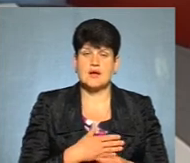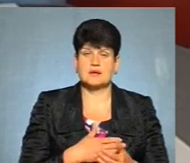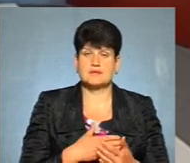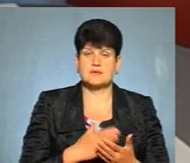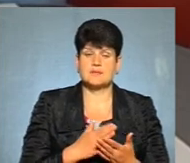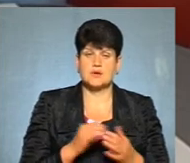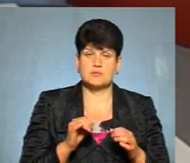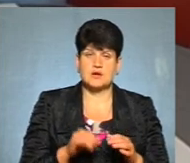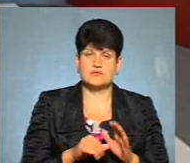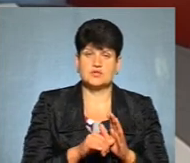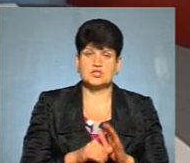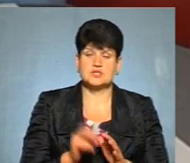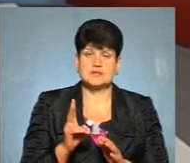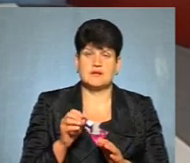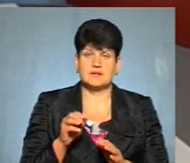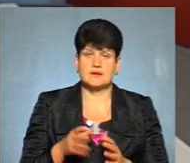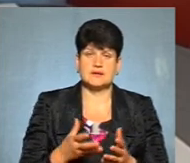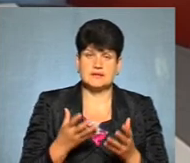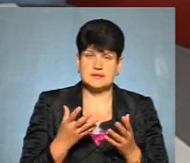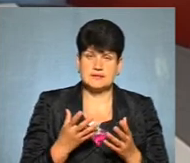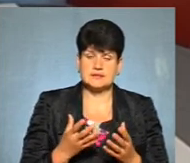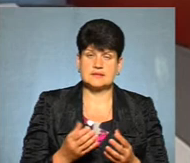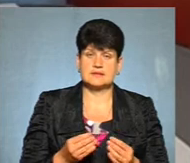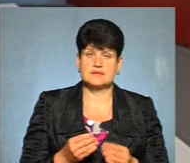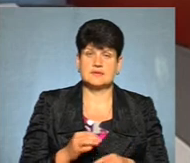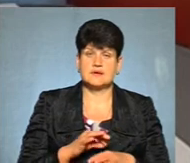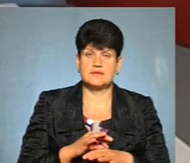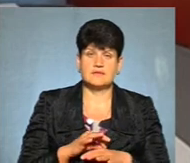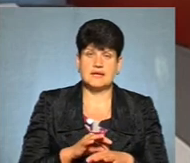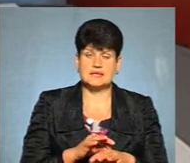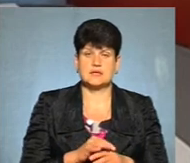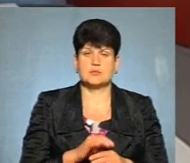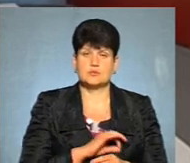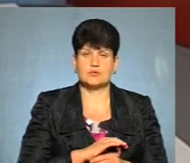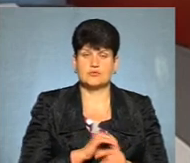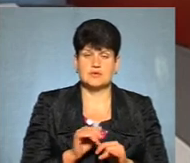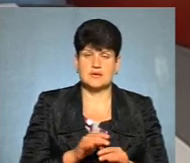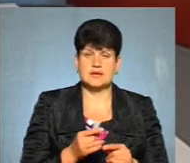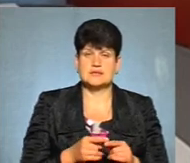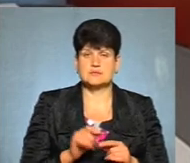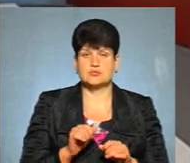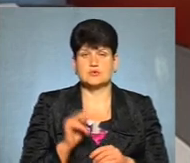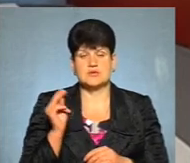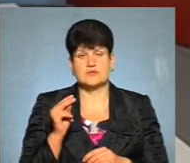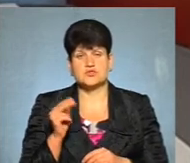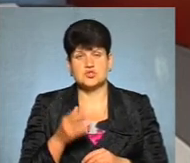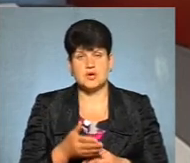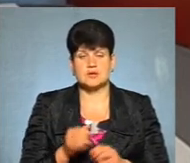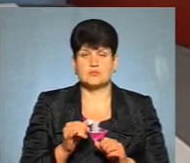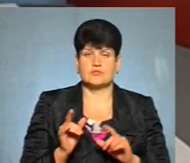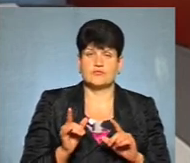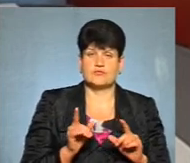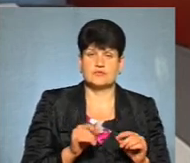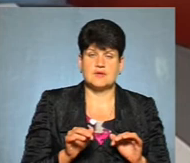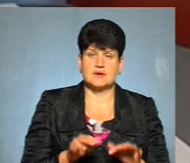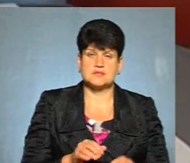календарних днів в році оплачуваних для здійснення профспілкової діяльності. Це може бути профспілкове навчання, це можуть бути виїзди на якісь